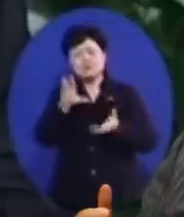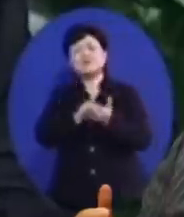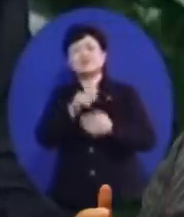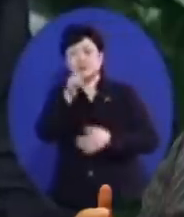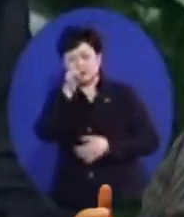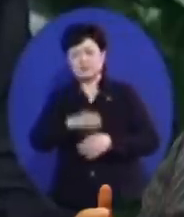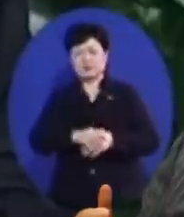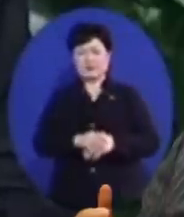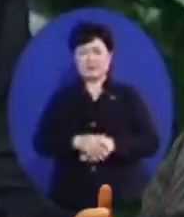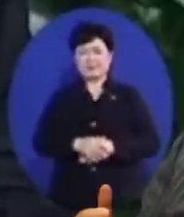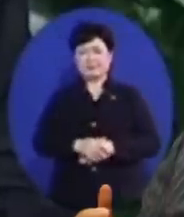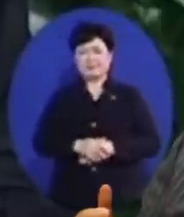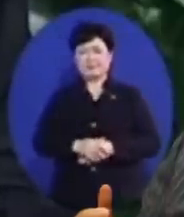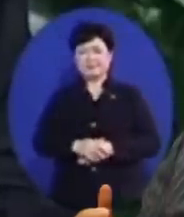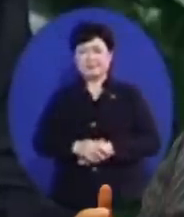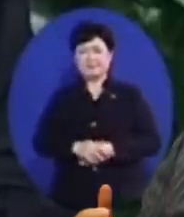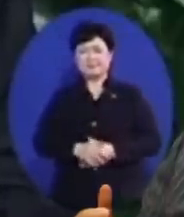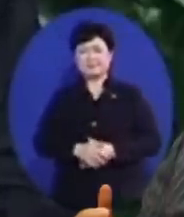풍파 있습니다.